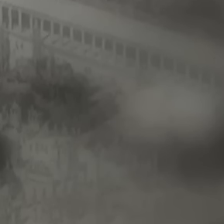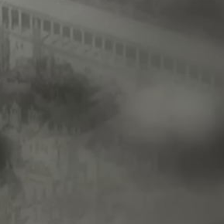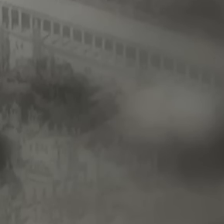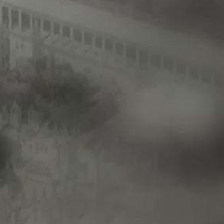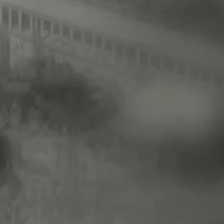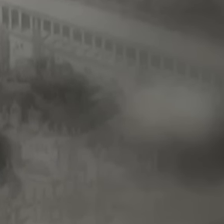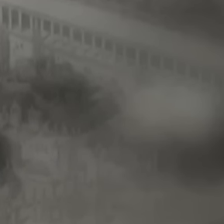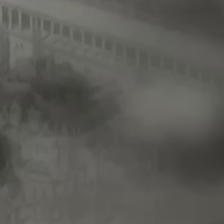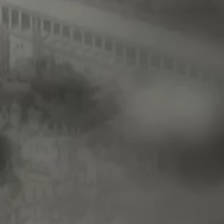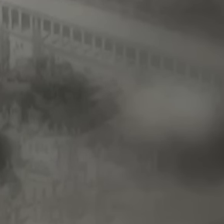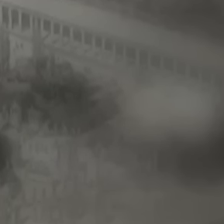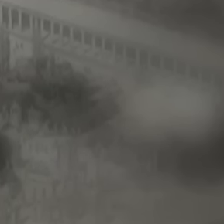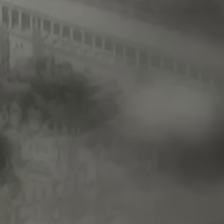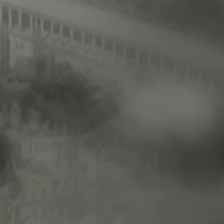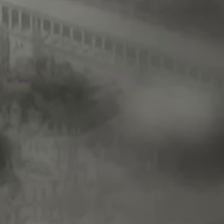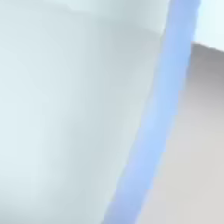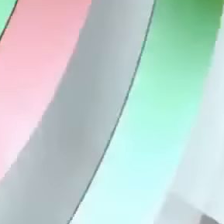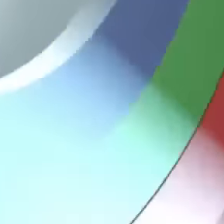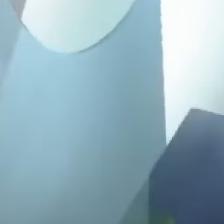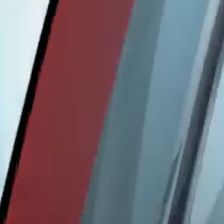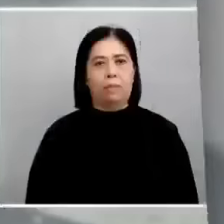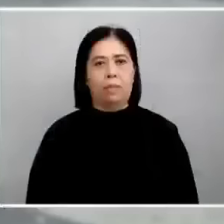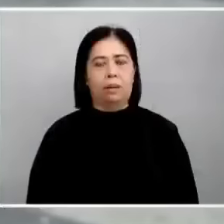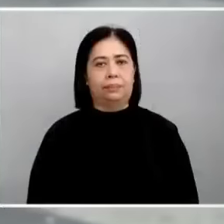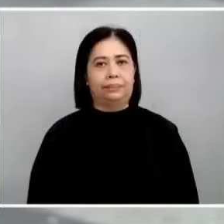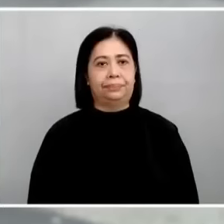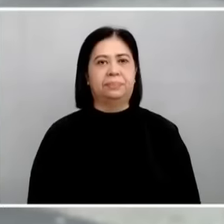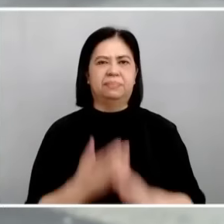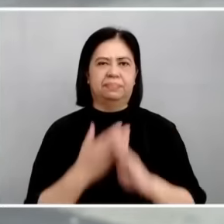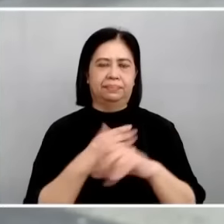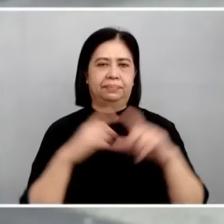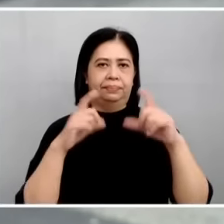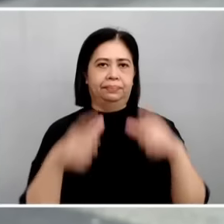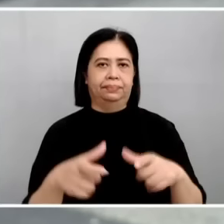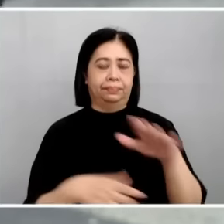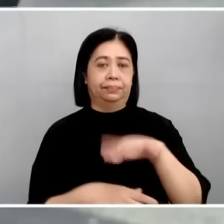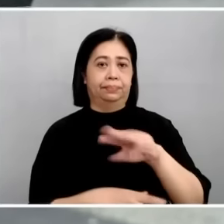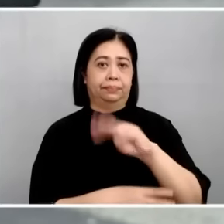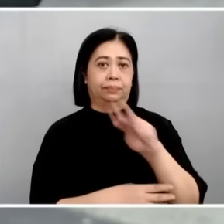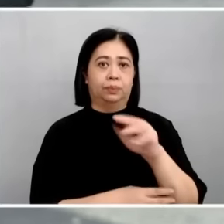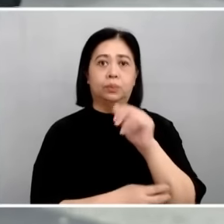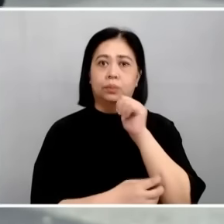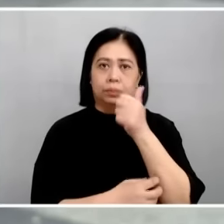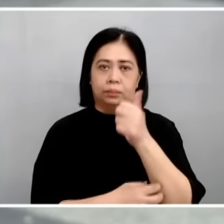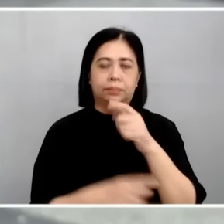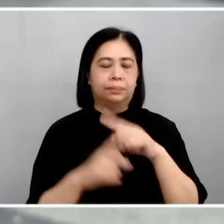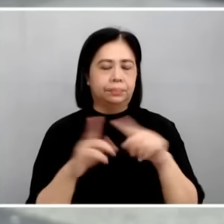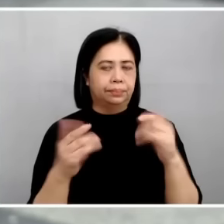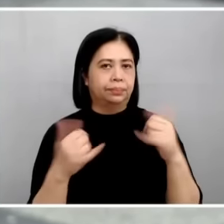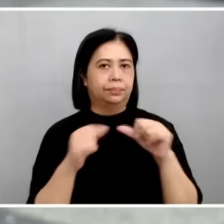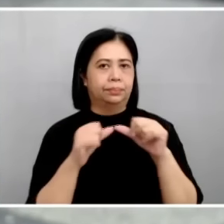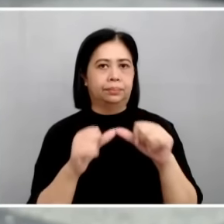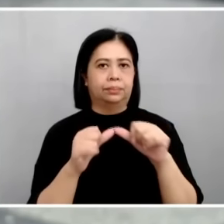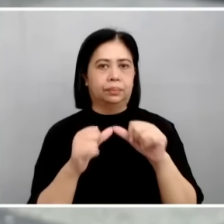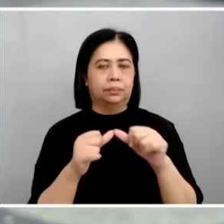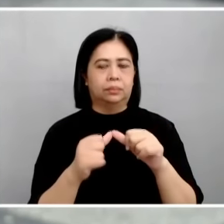buhay ay bumuti. Halik lockdown ng Metro Manila bukas pero tuloy pa rin ang